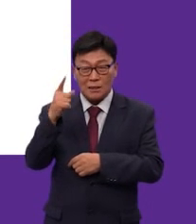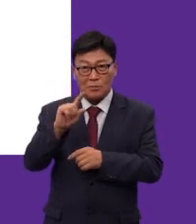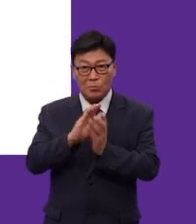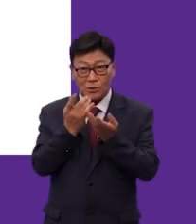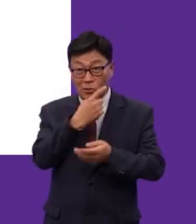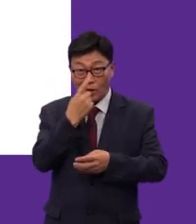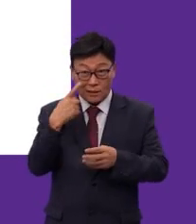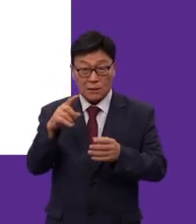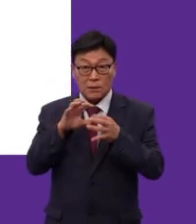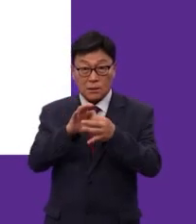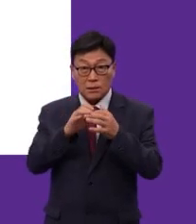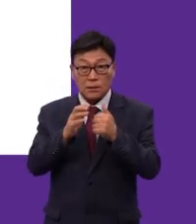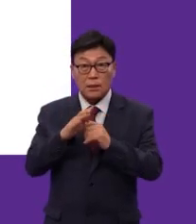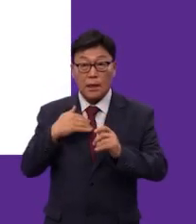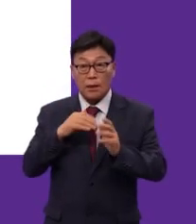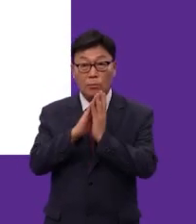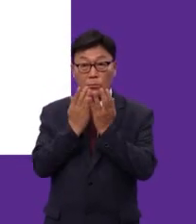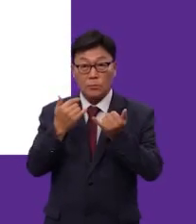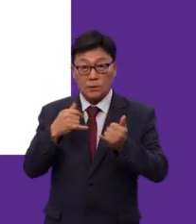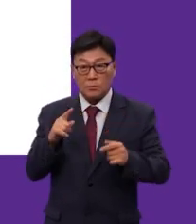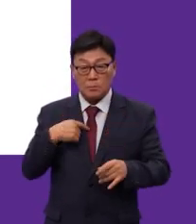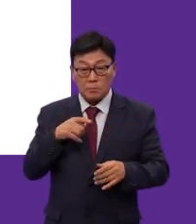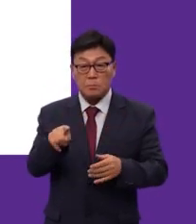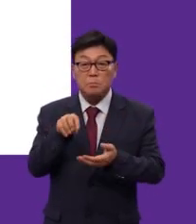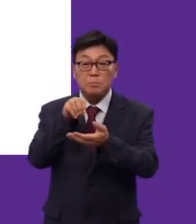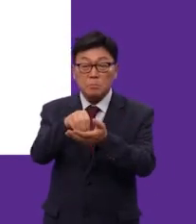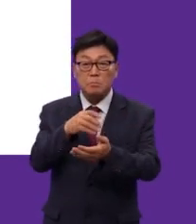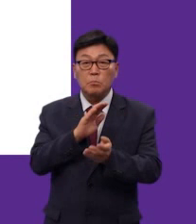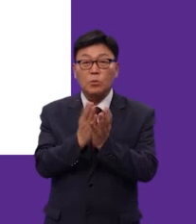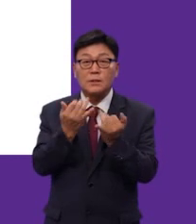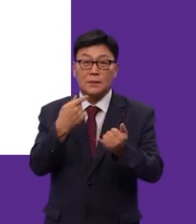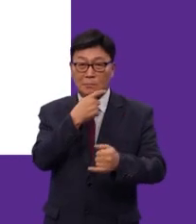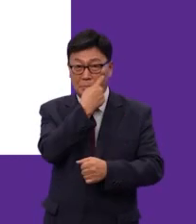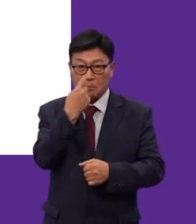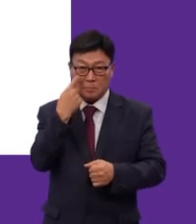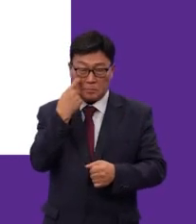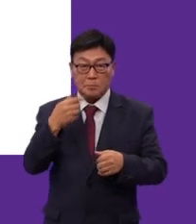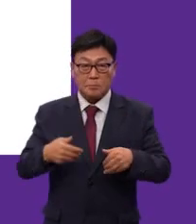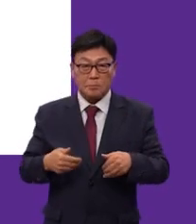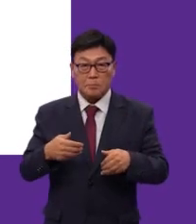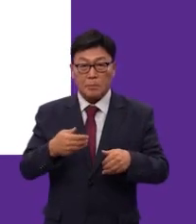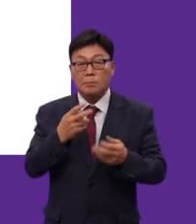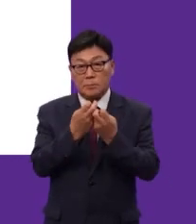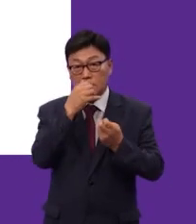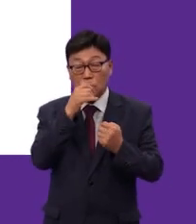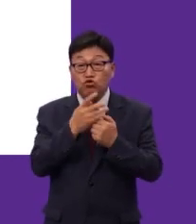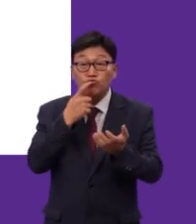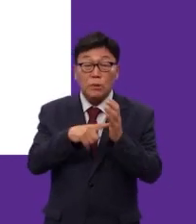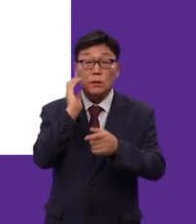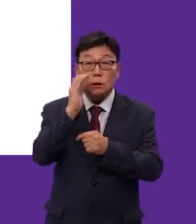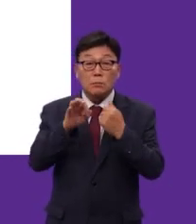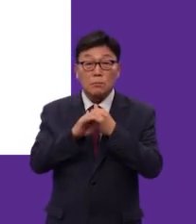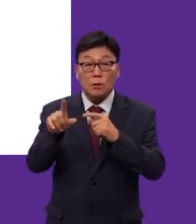연계를 통해서 자신이 이용 대상임을 증명하는 것도 한 방법입니다. 쉽게 생각하시면 공용